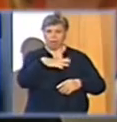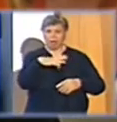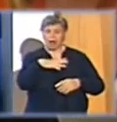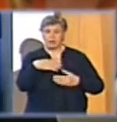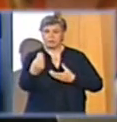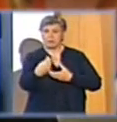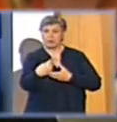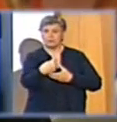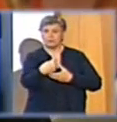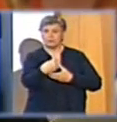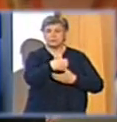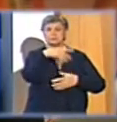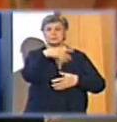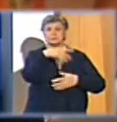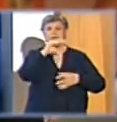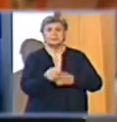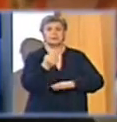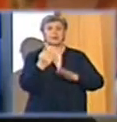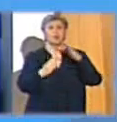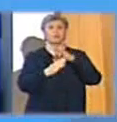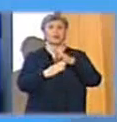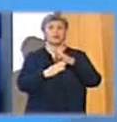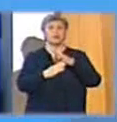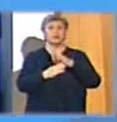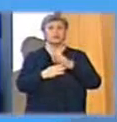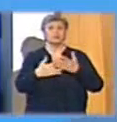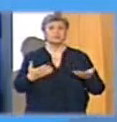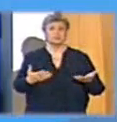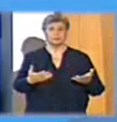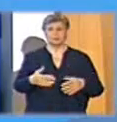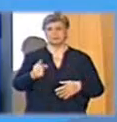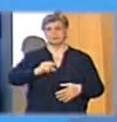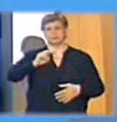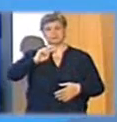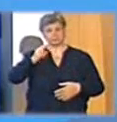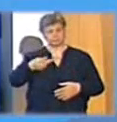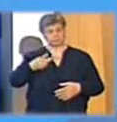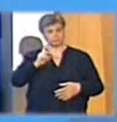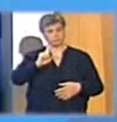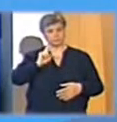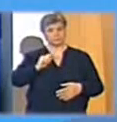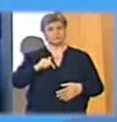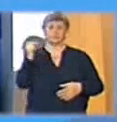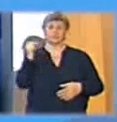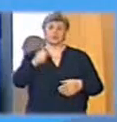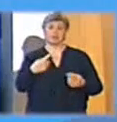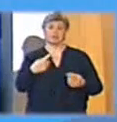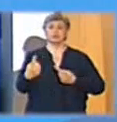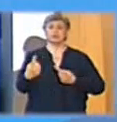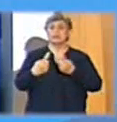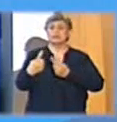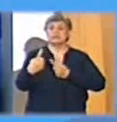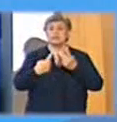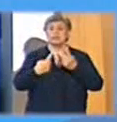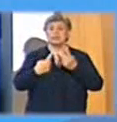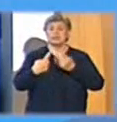πράγμα? Θα αλλάξει δηλαδή? Αντιλαμβάνεστε ότι σε ένα διάλογο θα μπουν πολλά πράγματα που θα ισχύσουν και πολλά που δεν